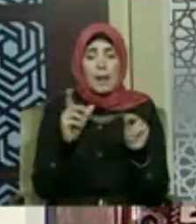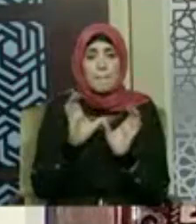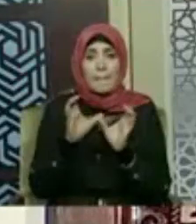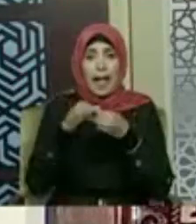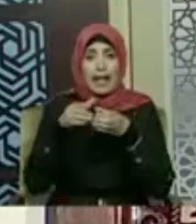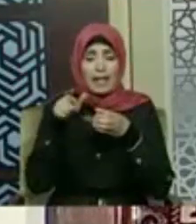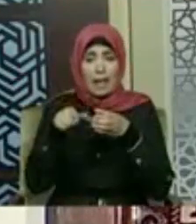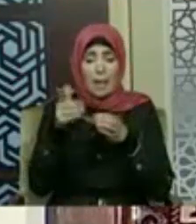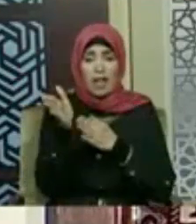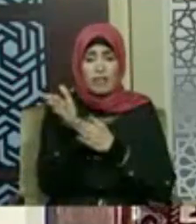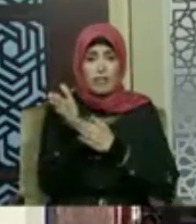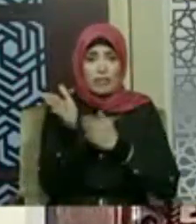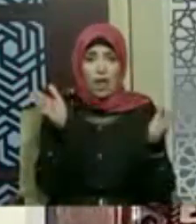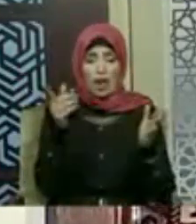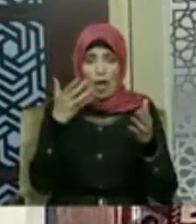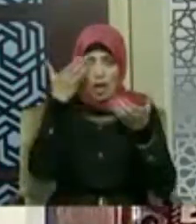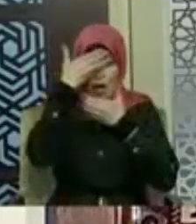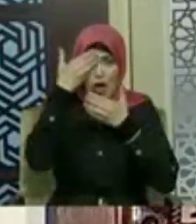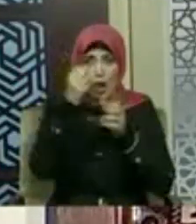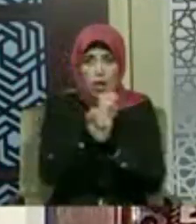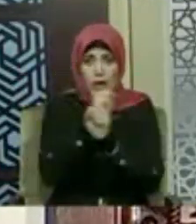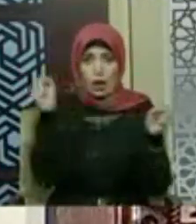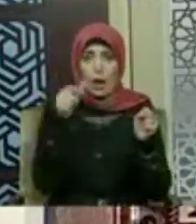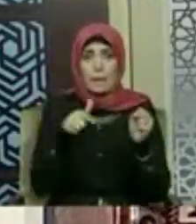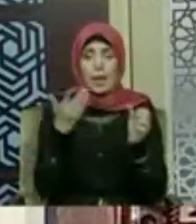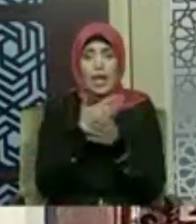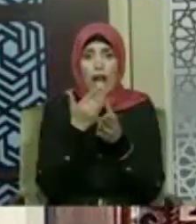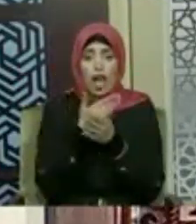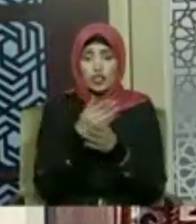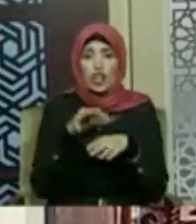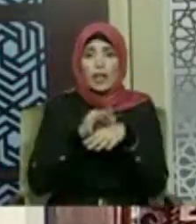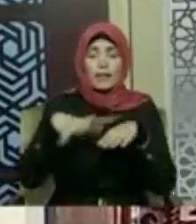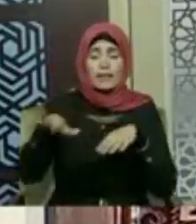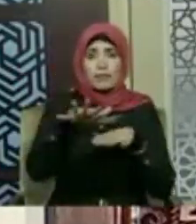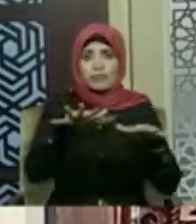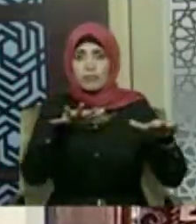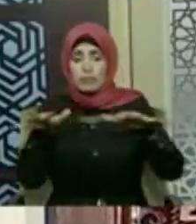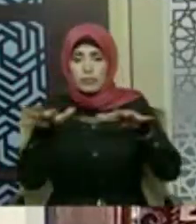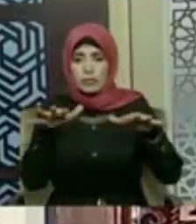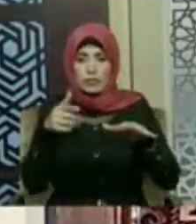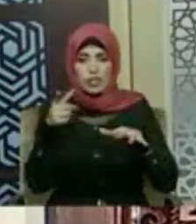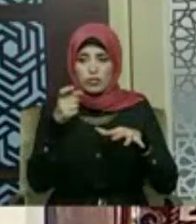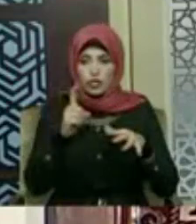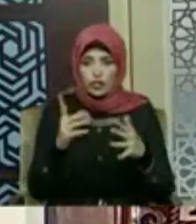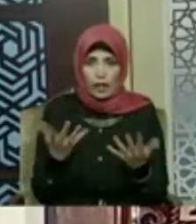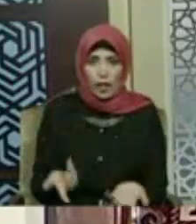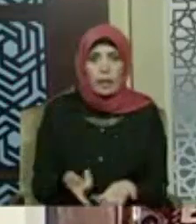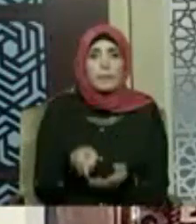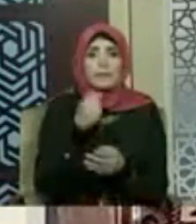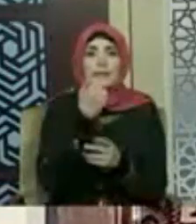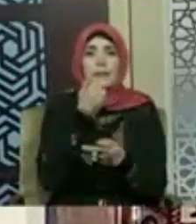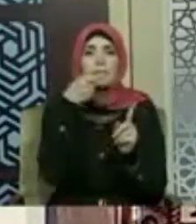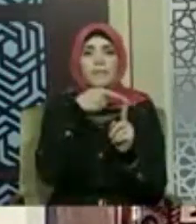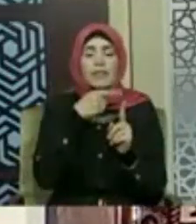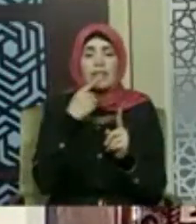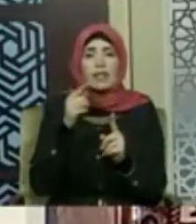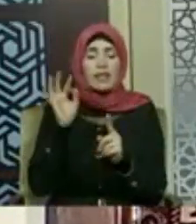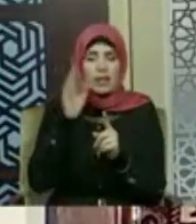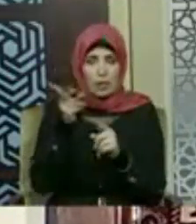الضالة الإرهابية لتضل الناس عن دين الله افتراء على